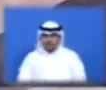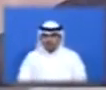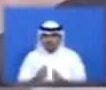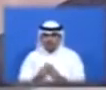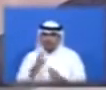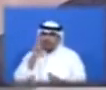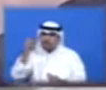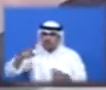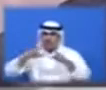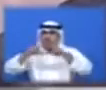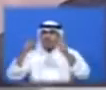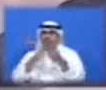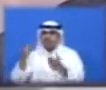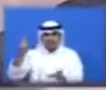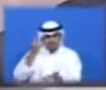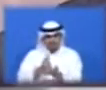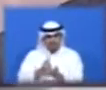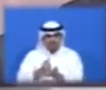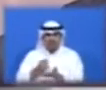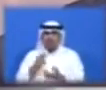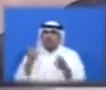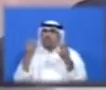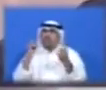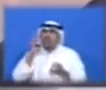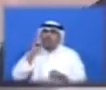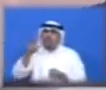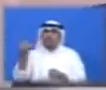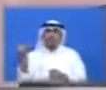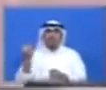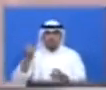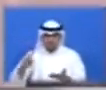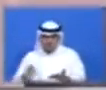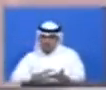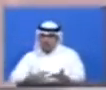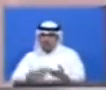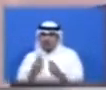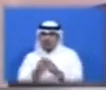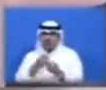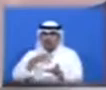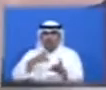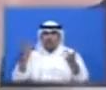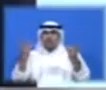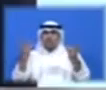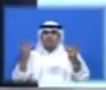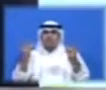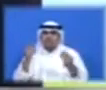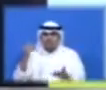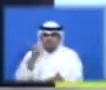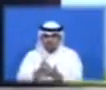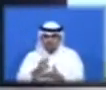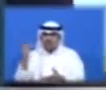المناقصات نتمنى إن شاء الله يخلصون منها ومن ديوان المحاسبة خلال 2-3 شهور.